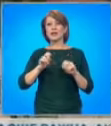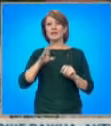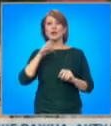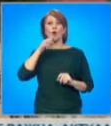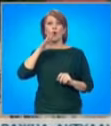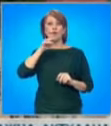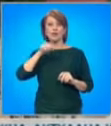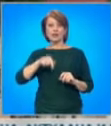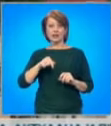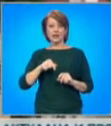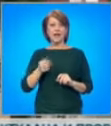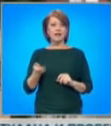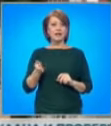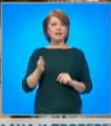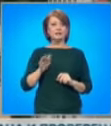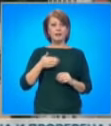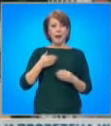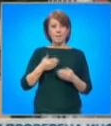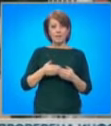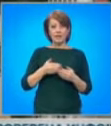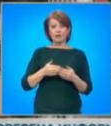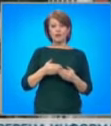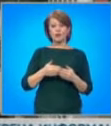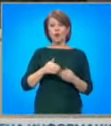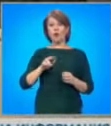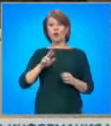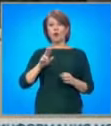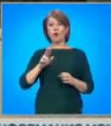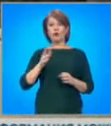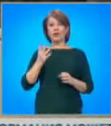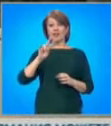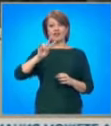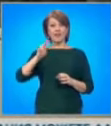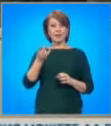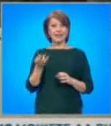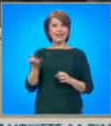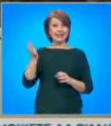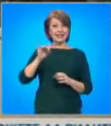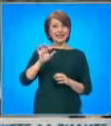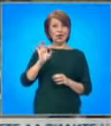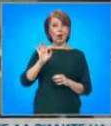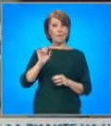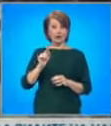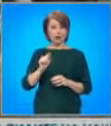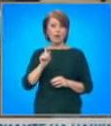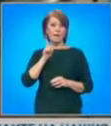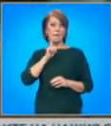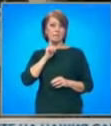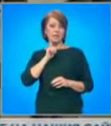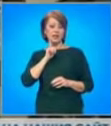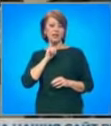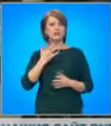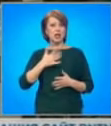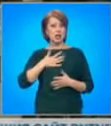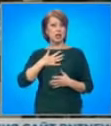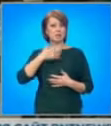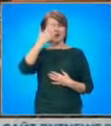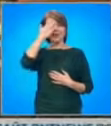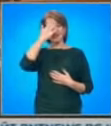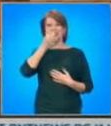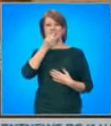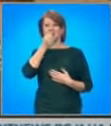2 месеца след първия случай на Омикрон в Южна Африка, вълната там вече отстъпва. През ноември мъж на около 30 години с грипоподобни симптоми